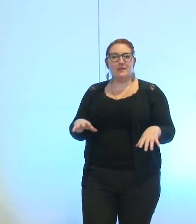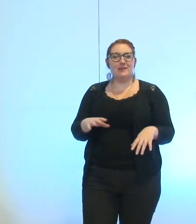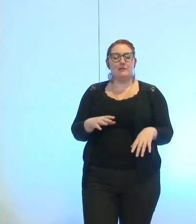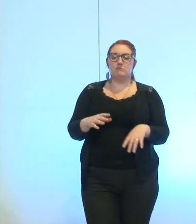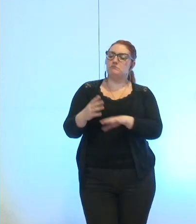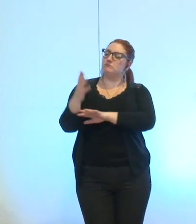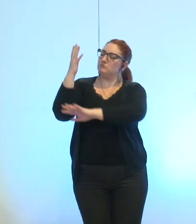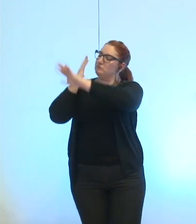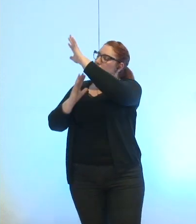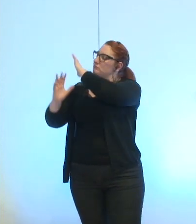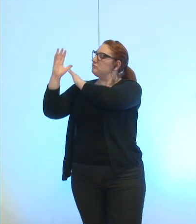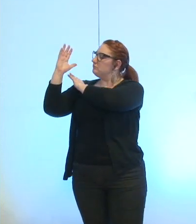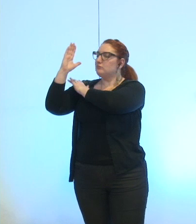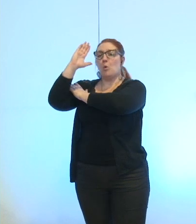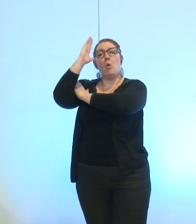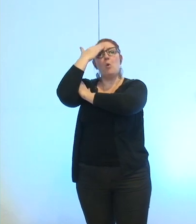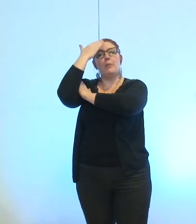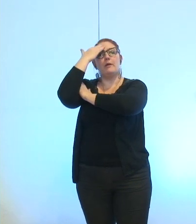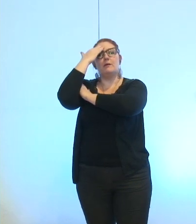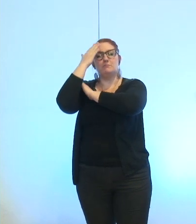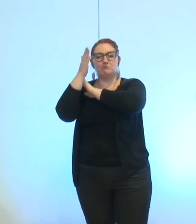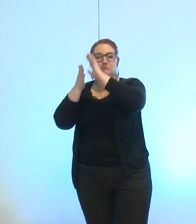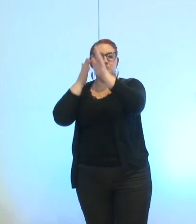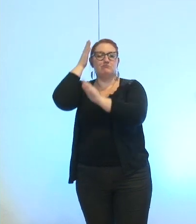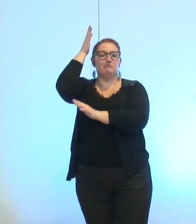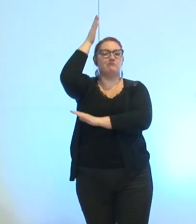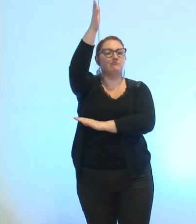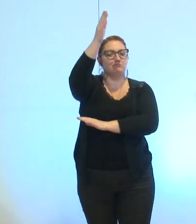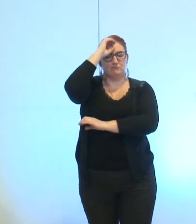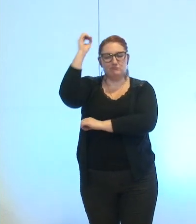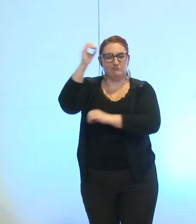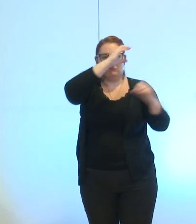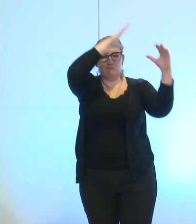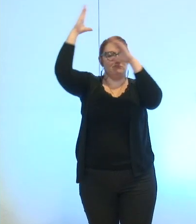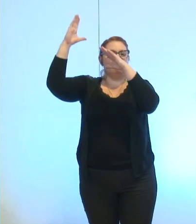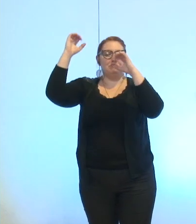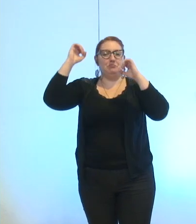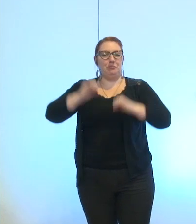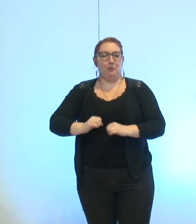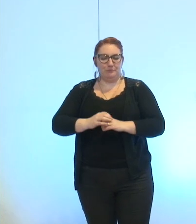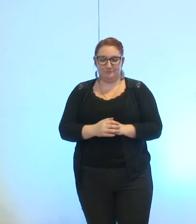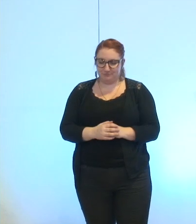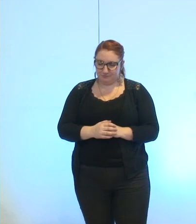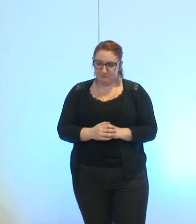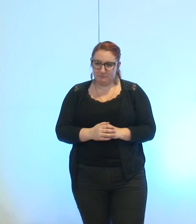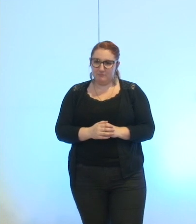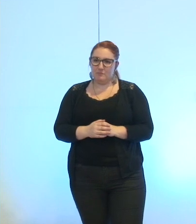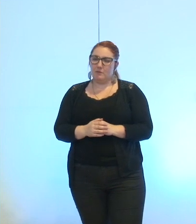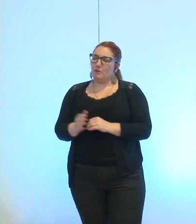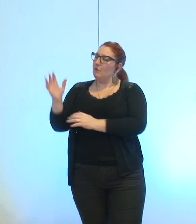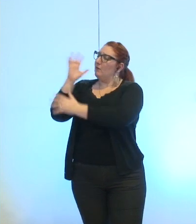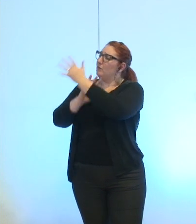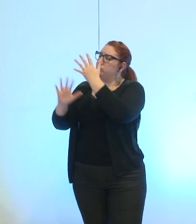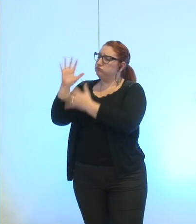où on va vous avez d'ailleurs dit beaucoup de choses et c'est pour cela que je serai